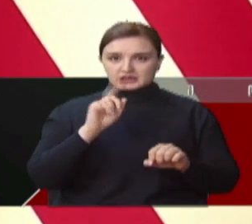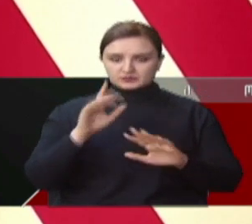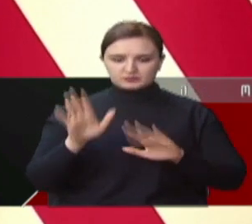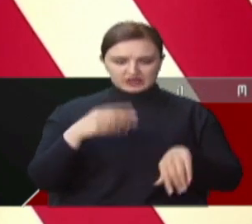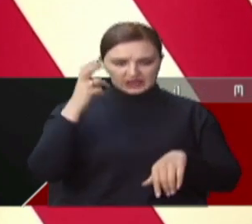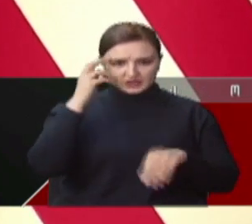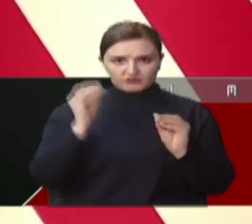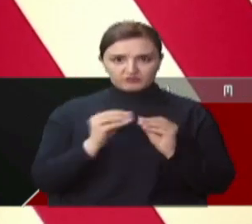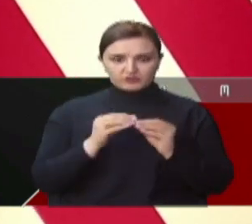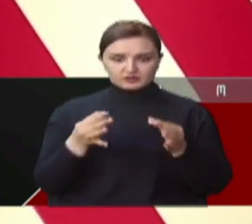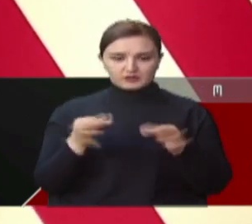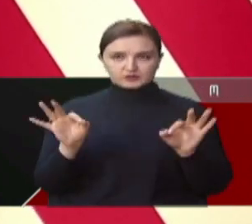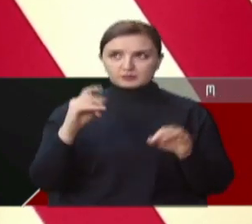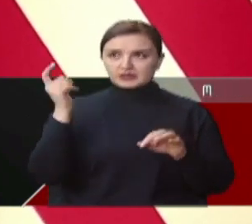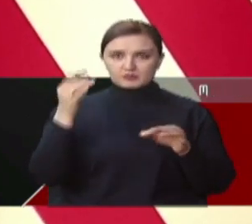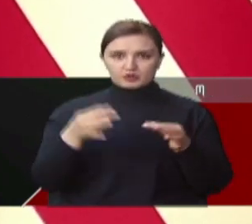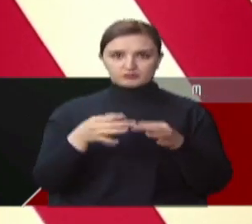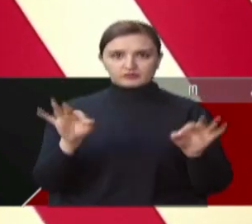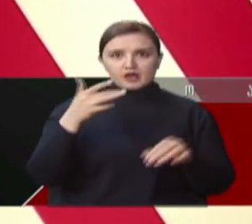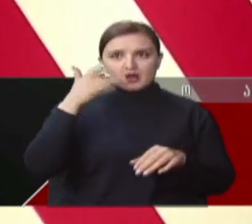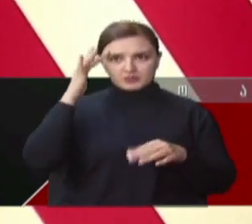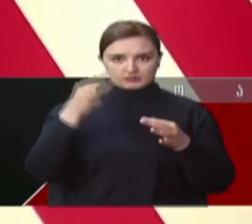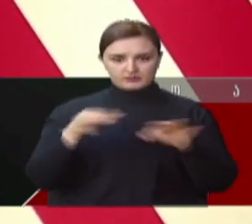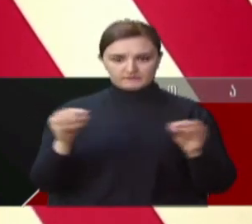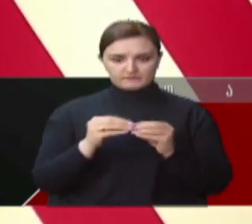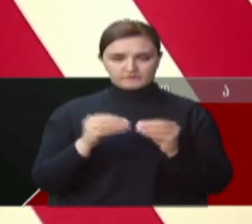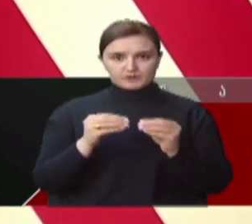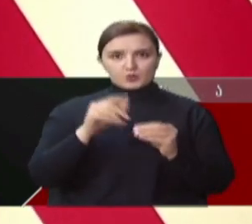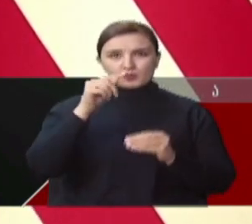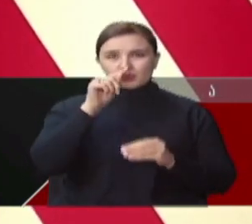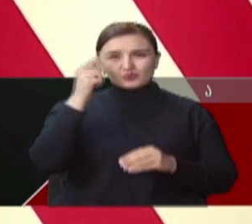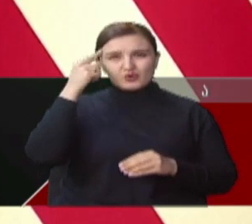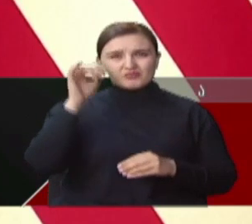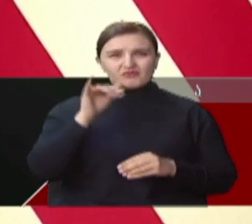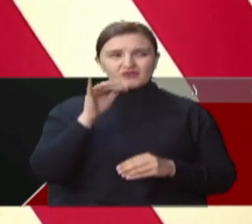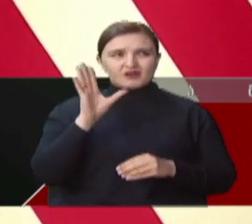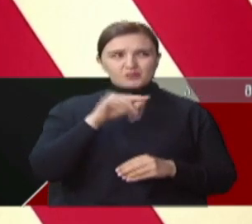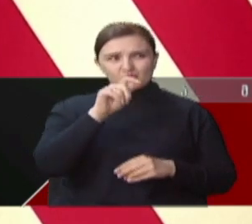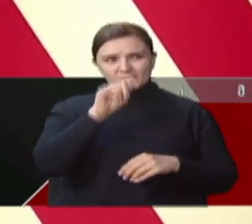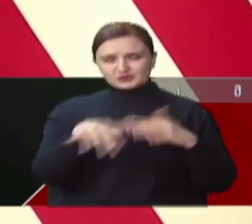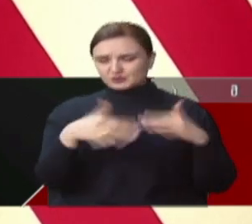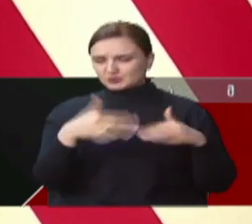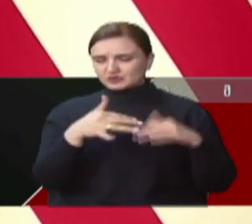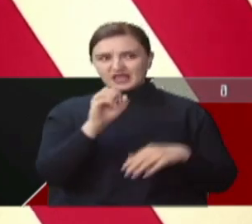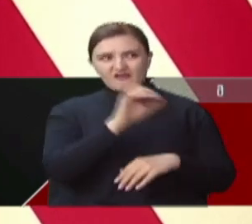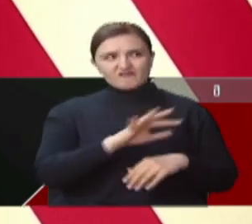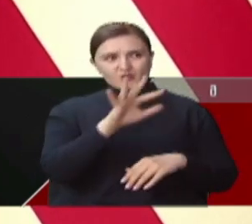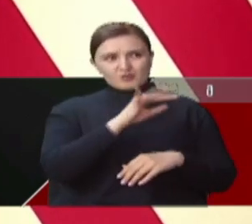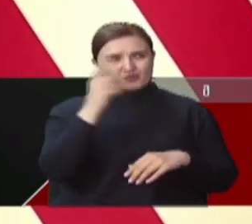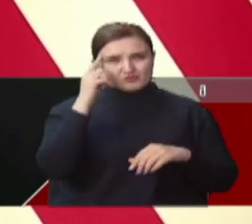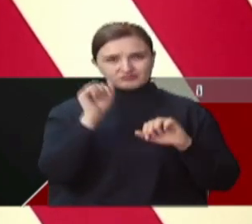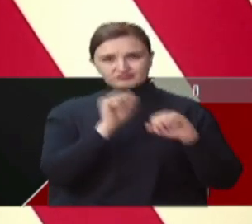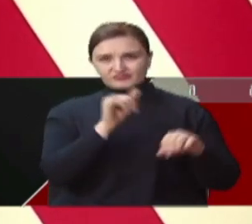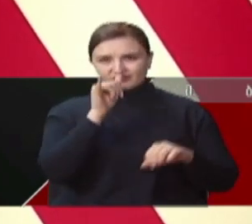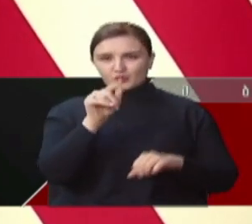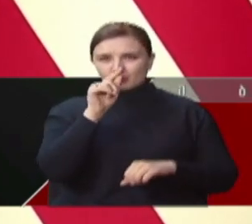უკრაინა დგას, დემოკრატია დგას და ამერიკელები თქვენს გვერდით დგანან. პუტინი ფიქრობდა, რომ უკრაინა სუსტი იყო და დასავლეთი დაყოფილი. მას იმედი